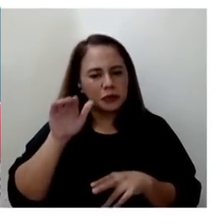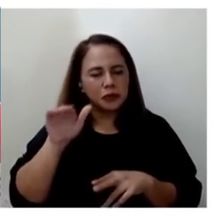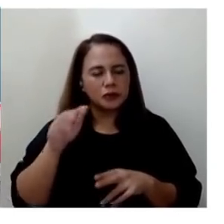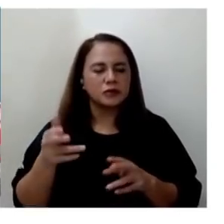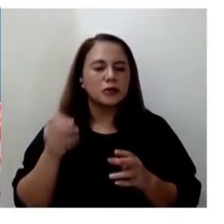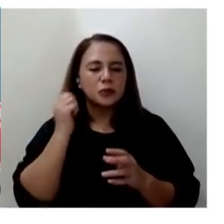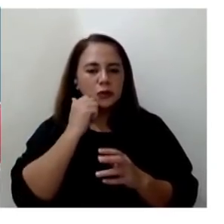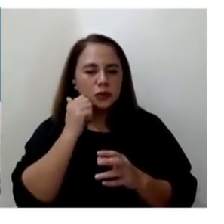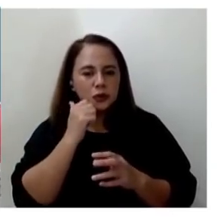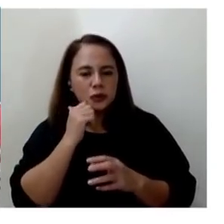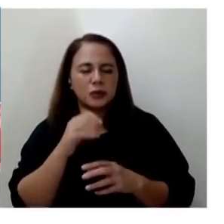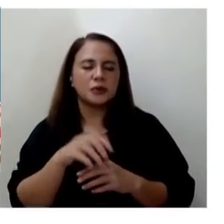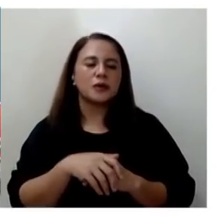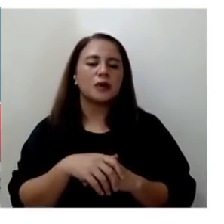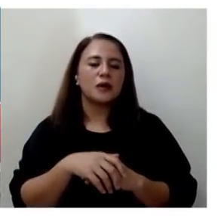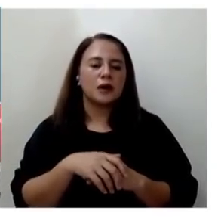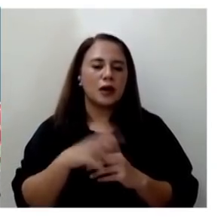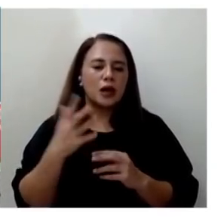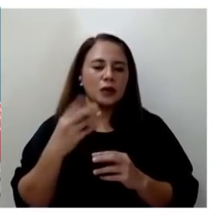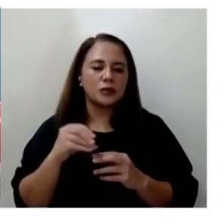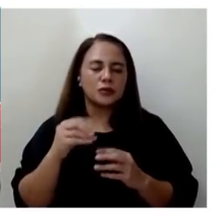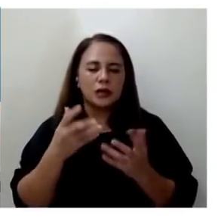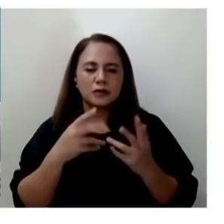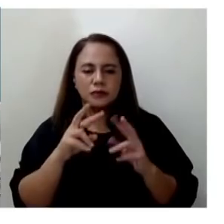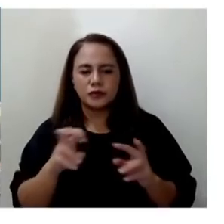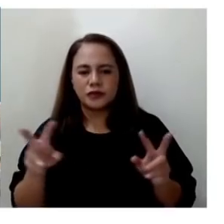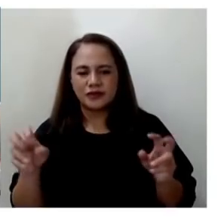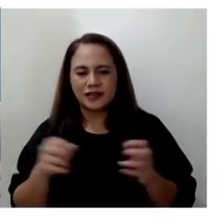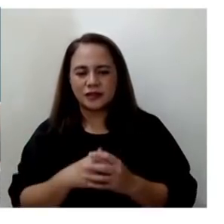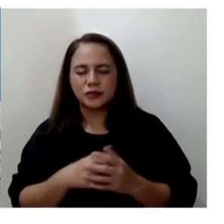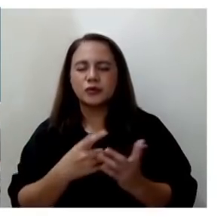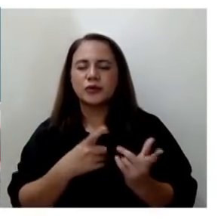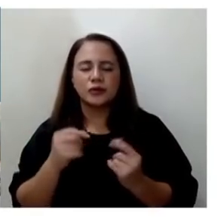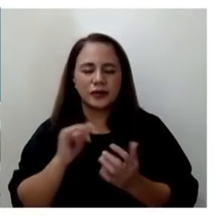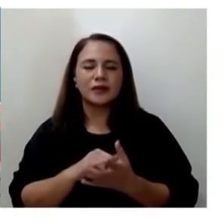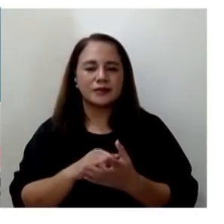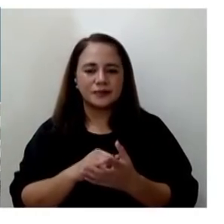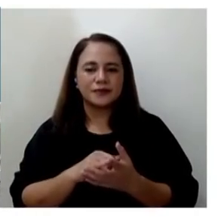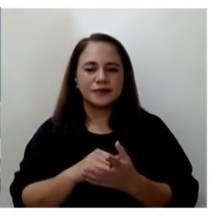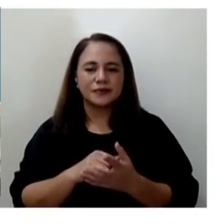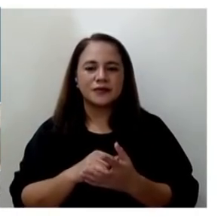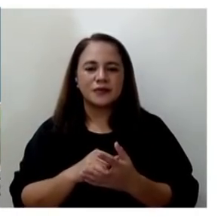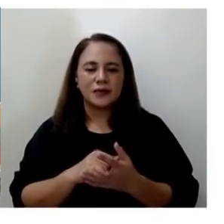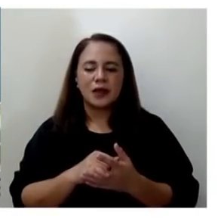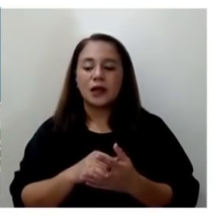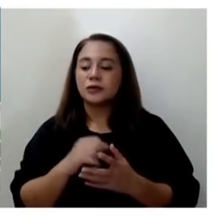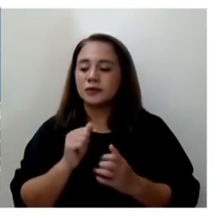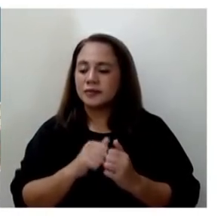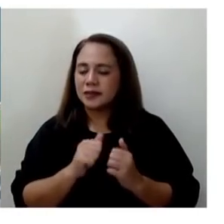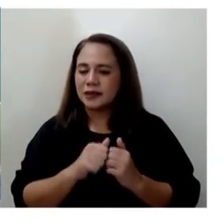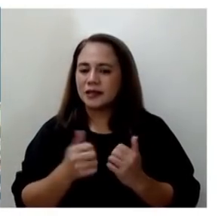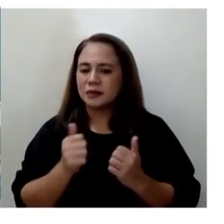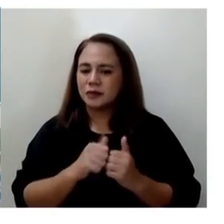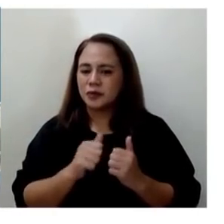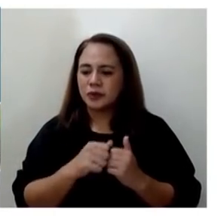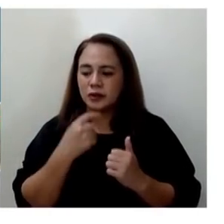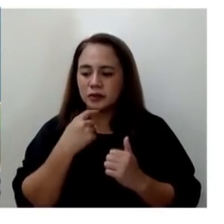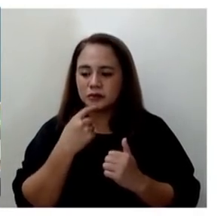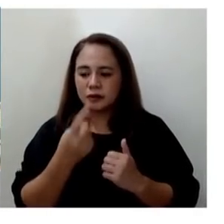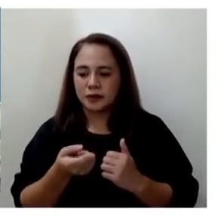ask cases to be investigated. Ginagawa po namin yan. So nabanggit niyo na rin. Yeah, nabanggit niyo na